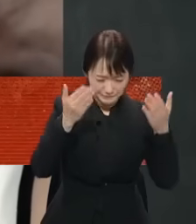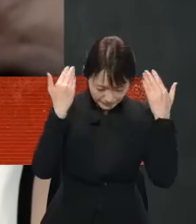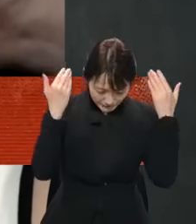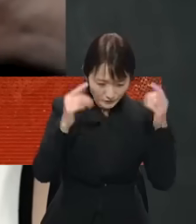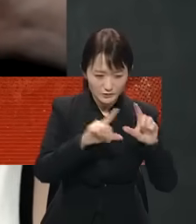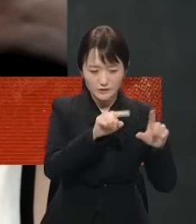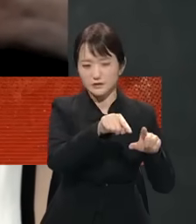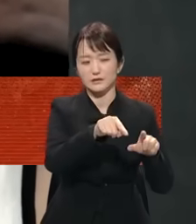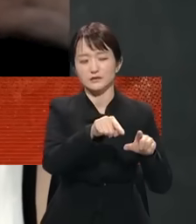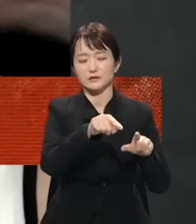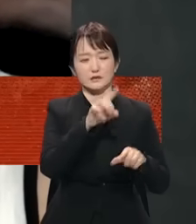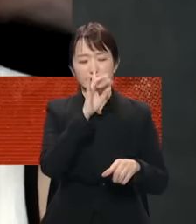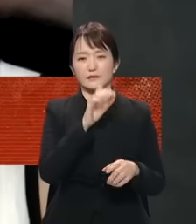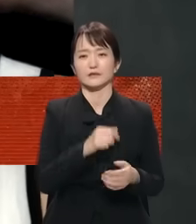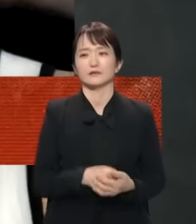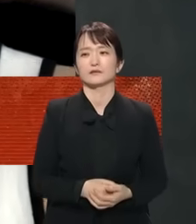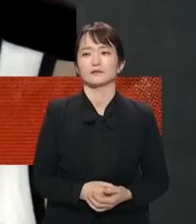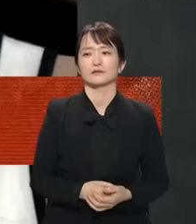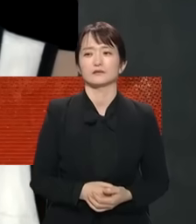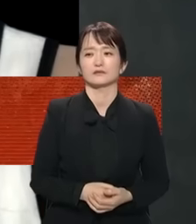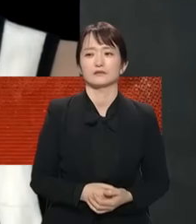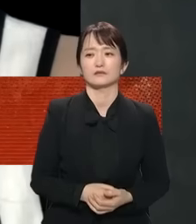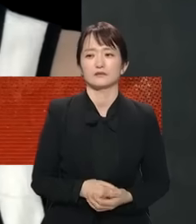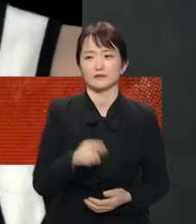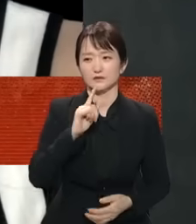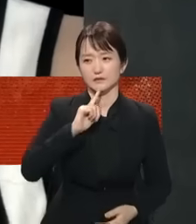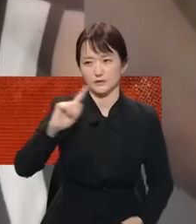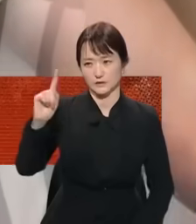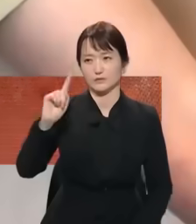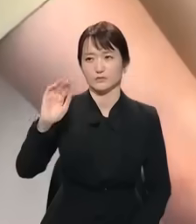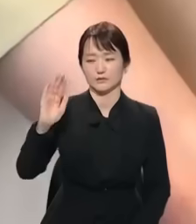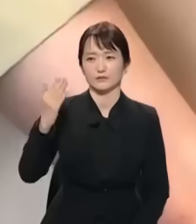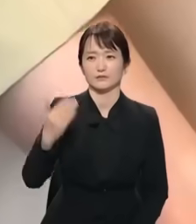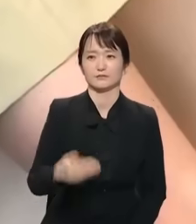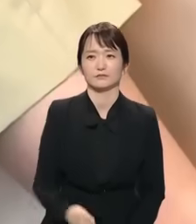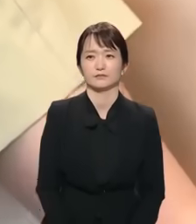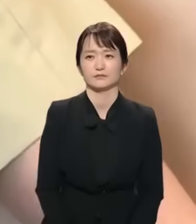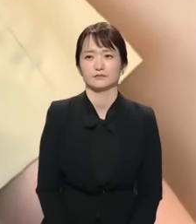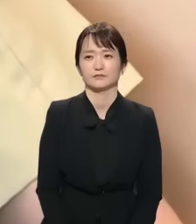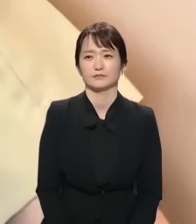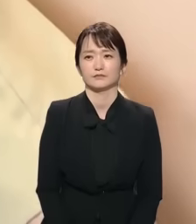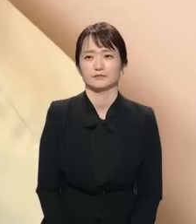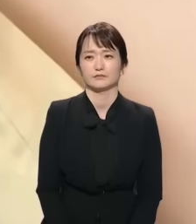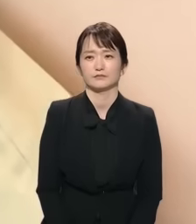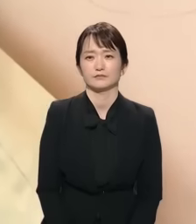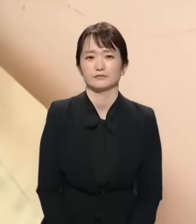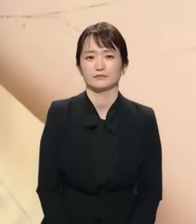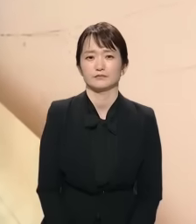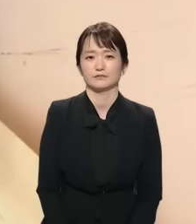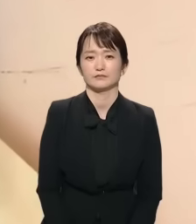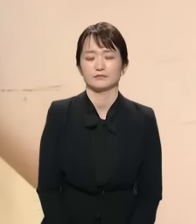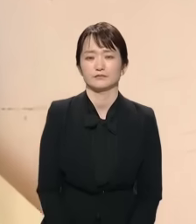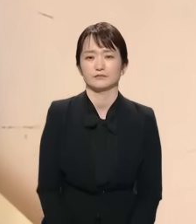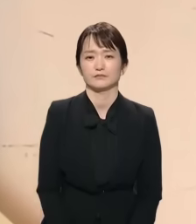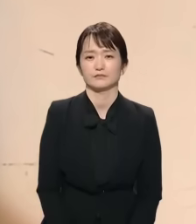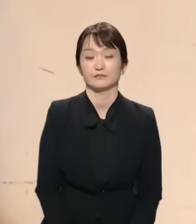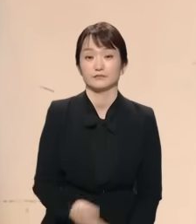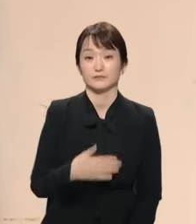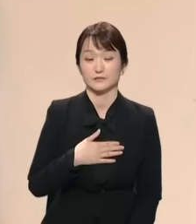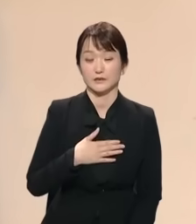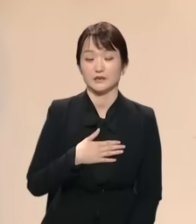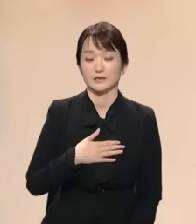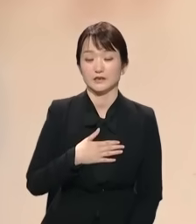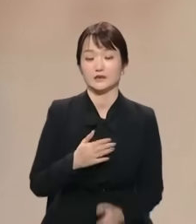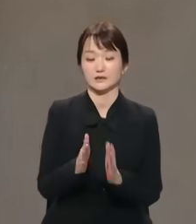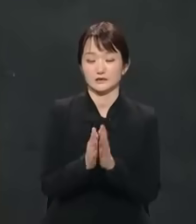안 되겠다라는 생각이 들어서 이렇게 제보를 하게 되었다고 합니다. 그 제가 직접 이 제보자분하고